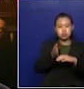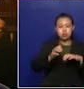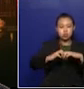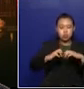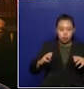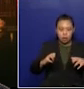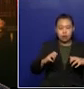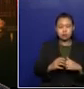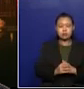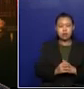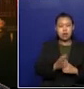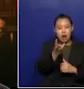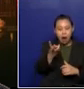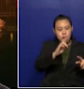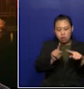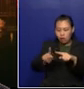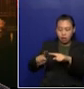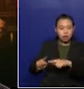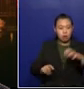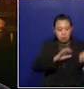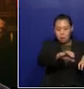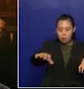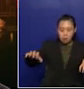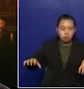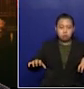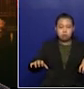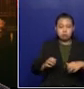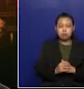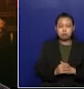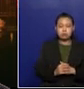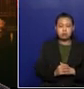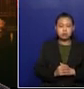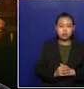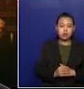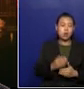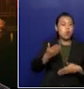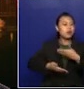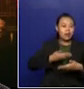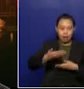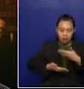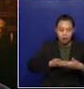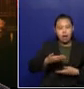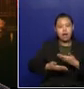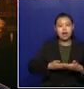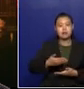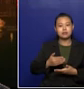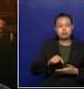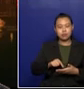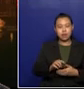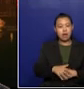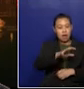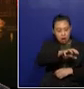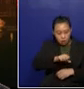าวครอบทุกอย่างฮะโดยความร่วมมือของไส้ศึกคือพ่อค้าที่นั่งอยู่ในประเทศไทยเนี่ยแหละฮะดึงเข้าม